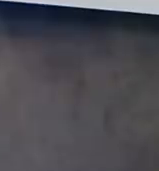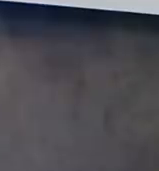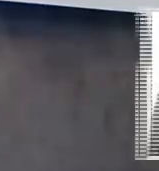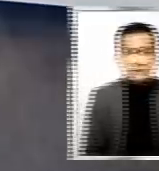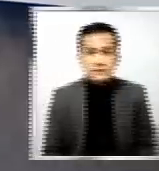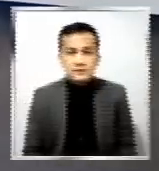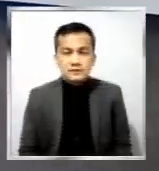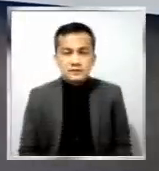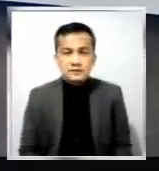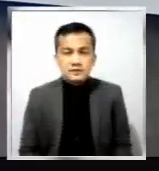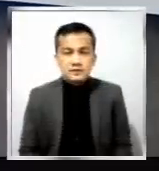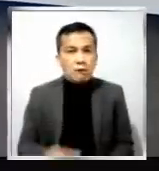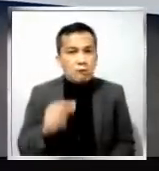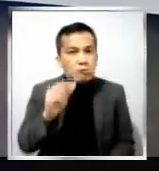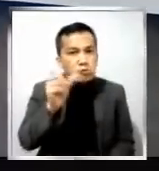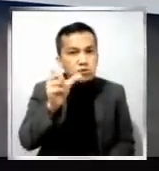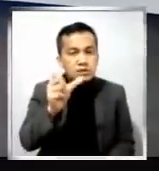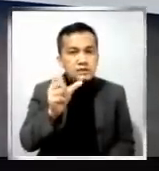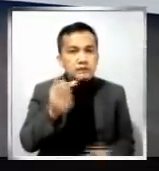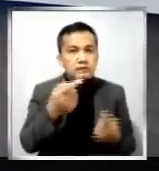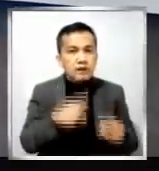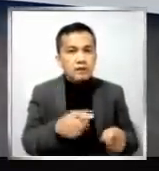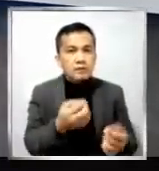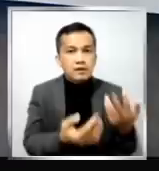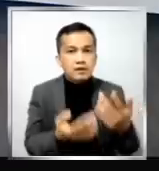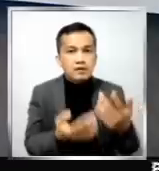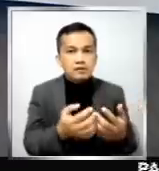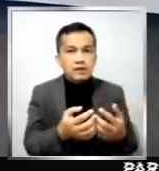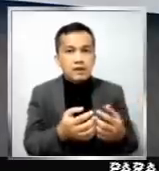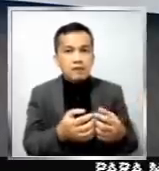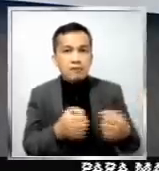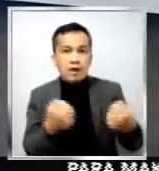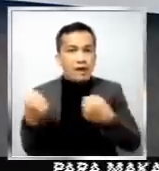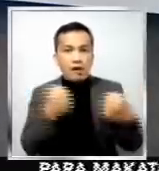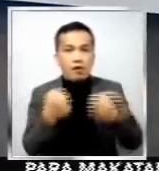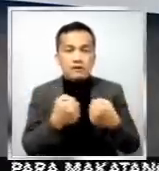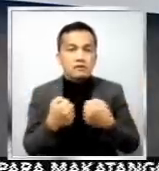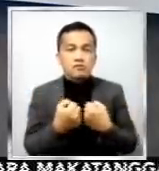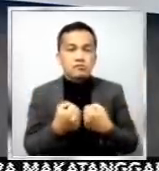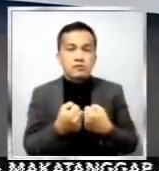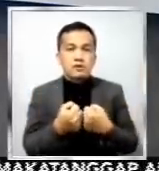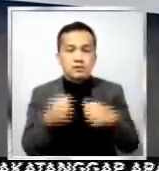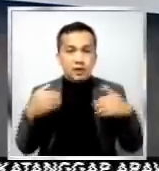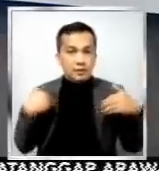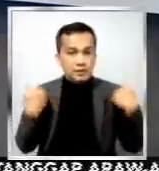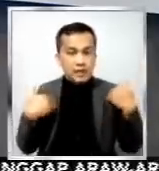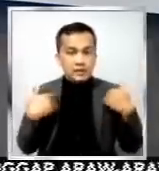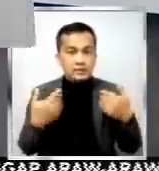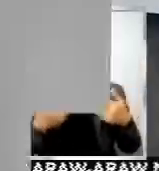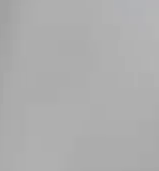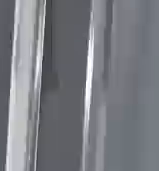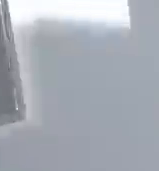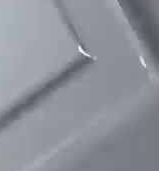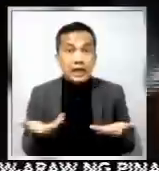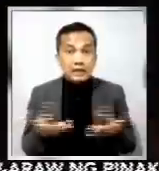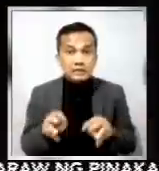Muntik nang mauwi sa sunog ang riot ng mga kabataan sa Malabon. Tunghaya natin yan sa pagtutok na ito ni Jonathan